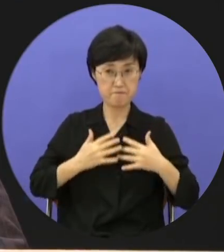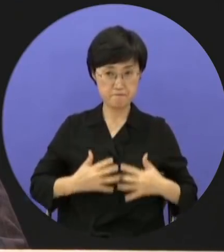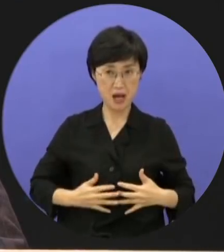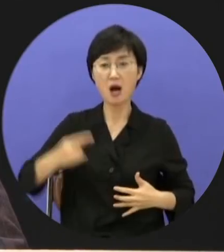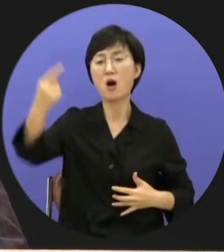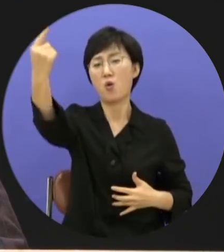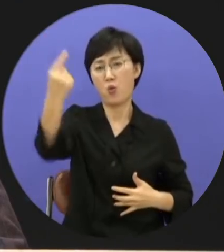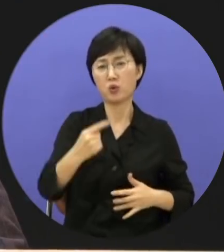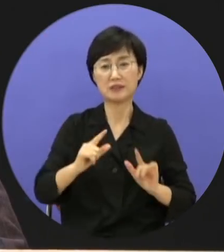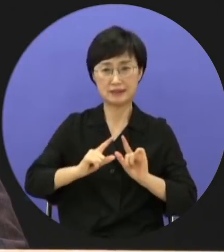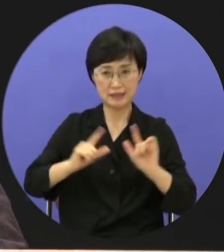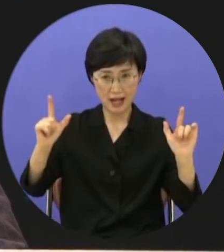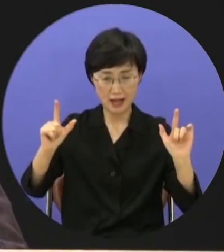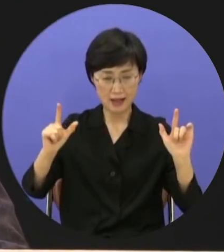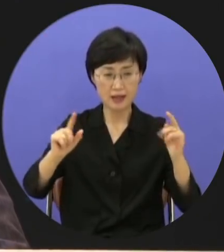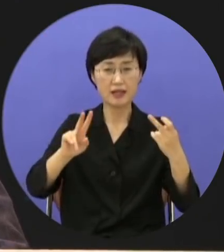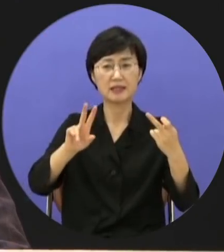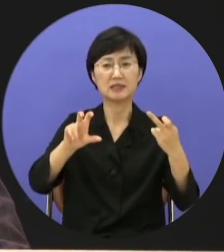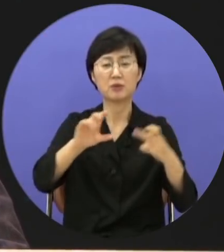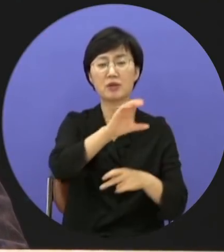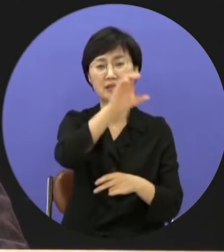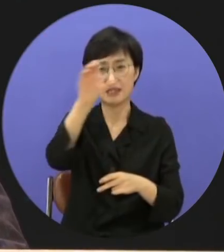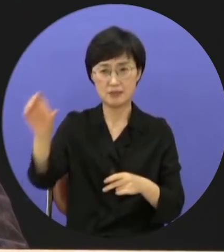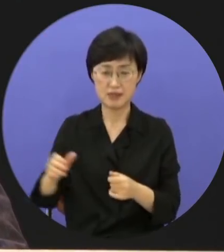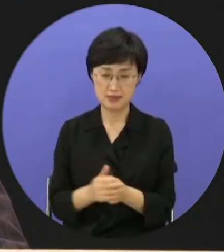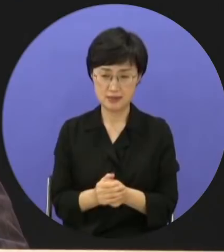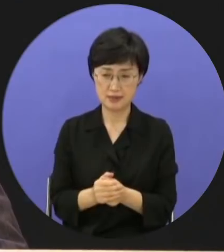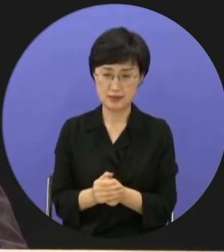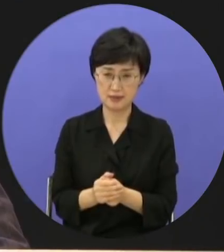us our deliverance and salvation. 삼일체로 계시는